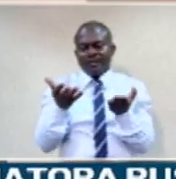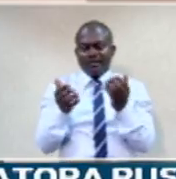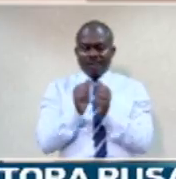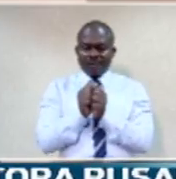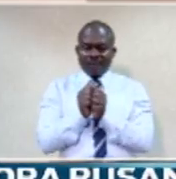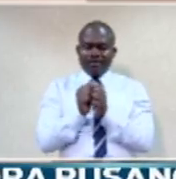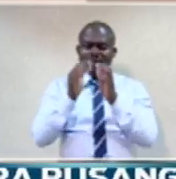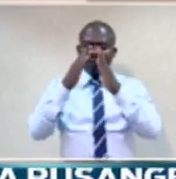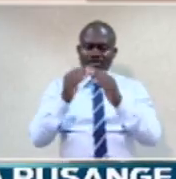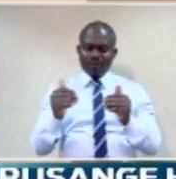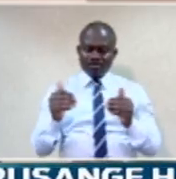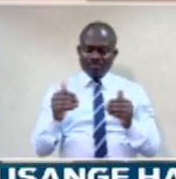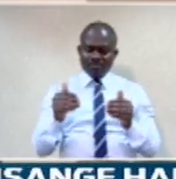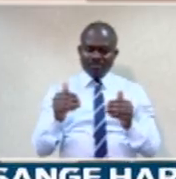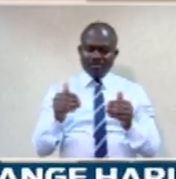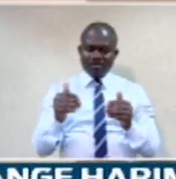inzu